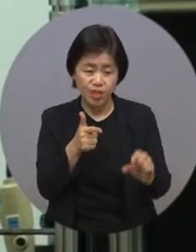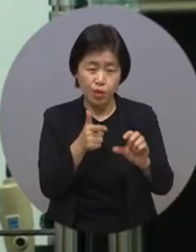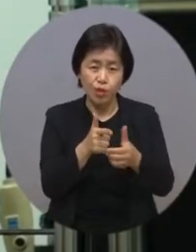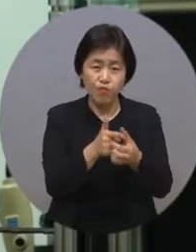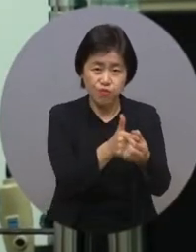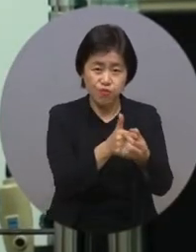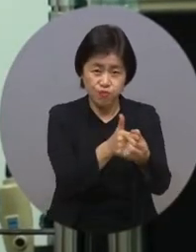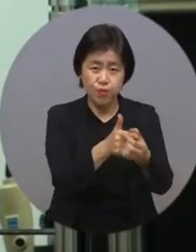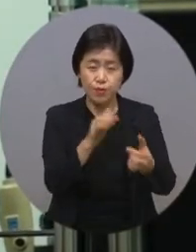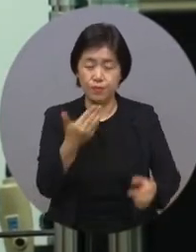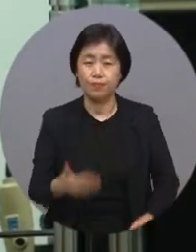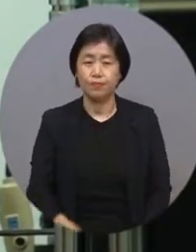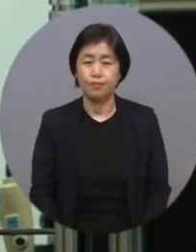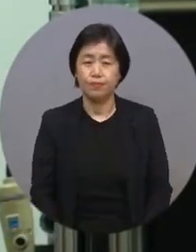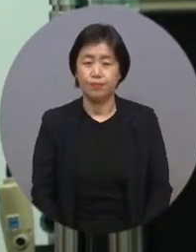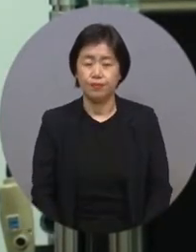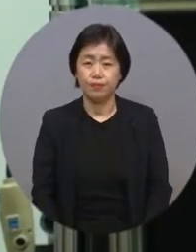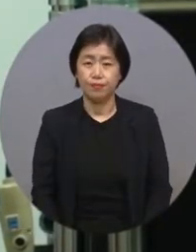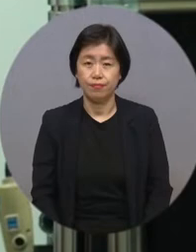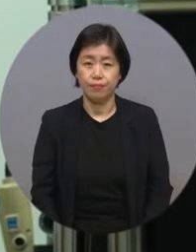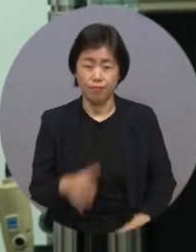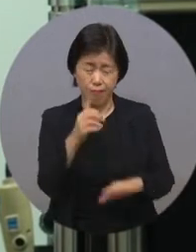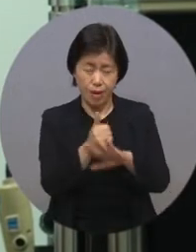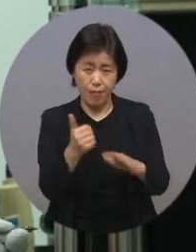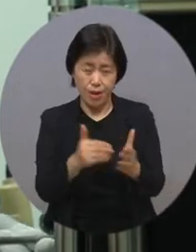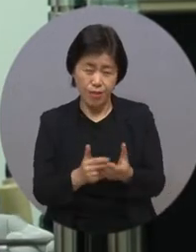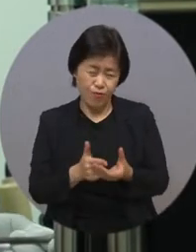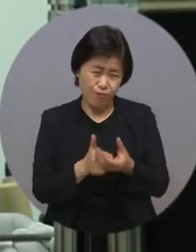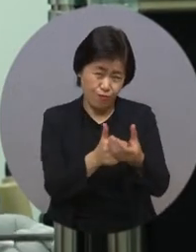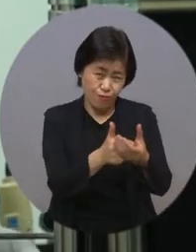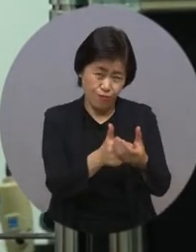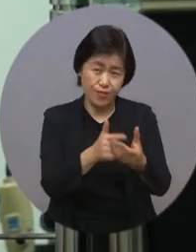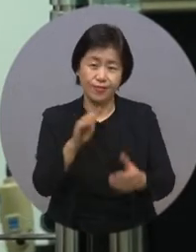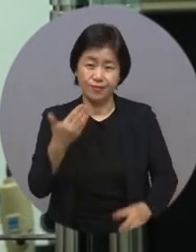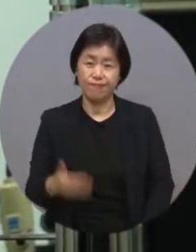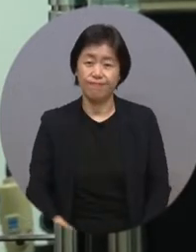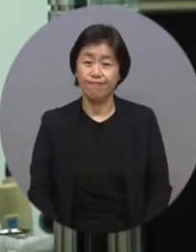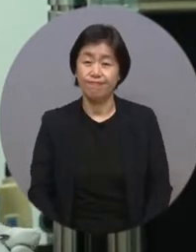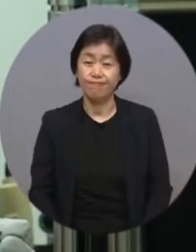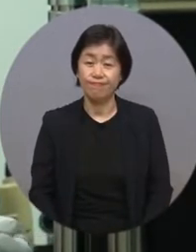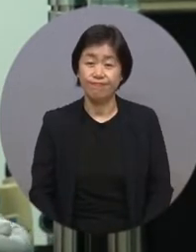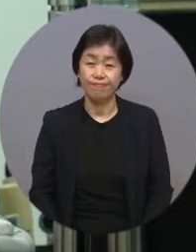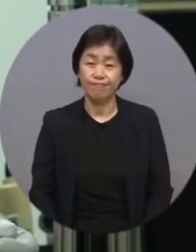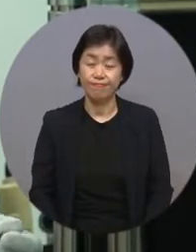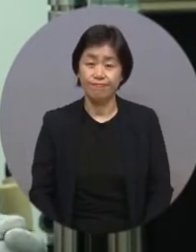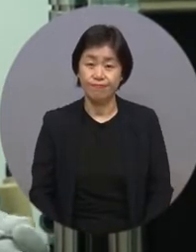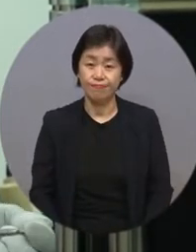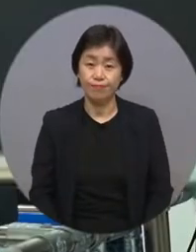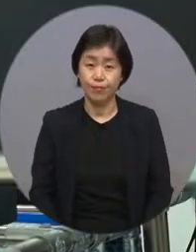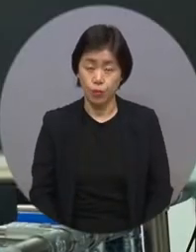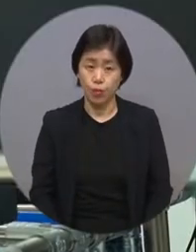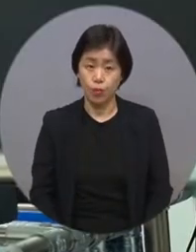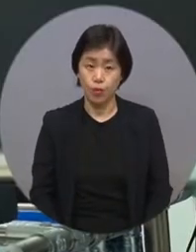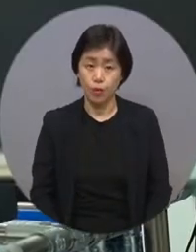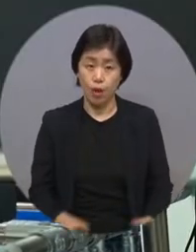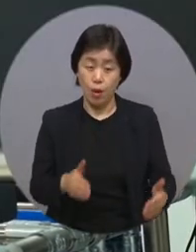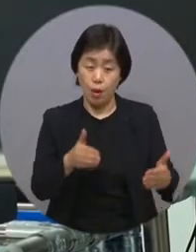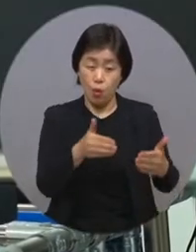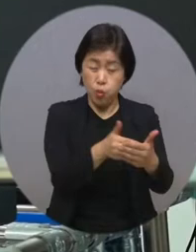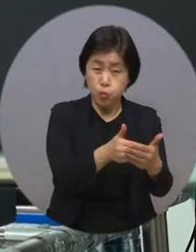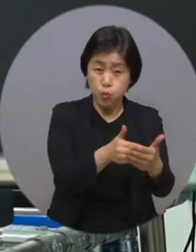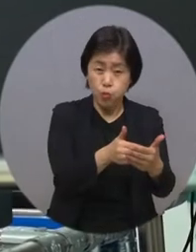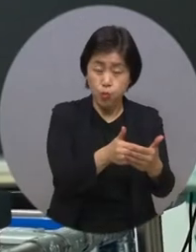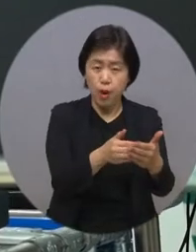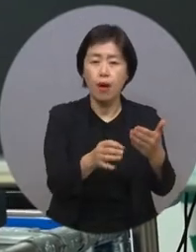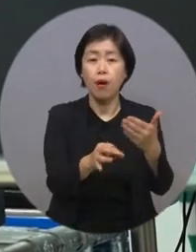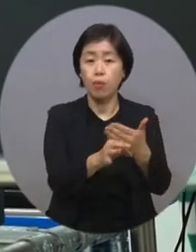돼요. 미시면 작업이 돼요. 이렇게 끝까지. 아, 이게 알아서 멈추네요. 네, 딱 정지음이 날